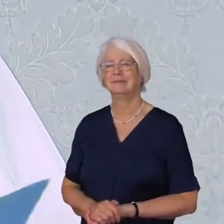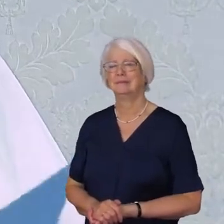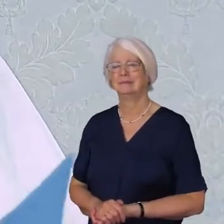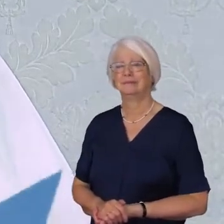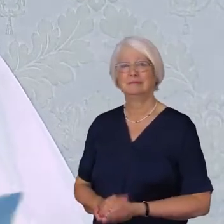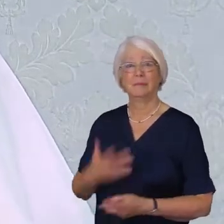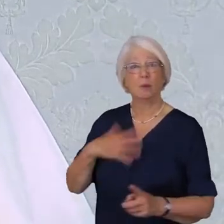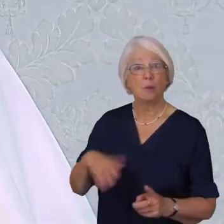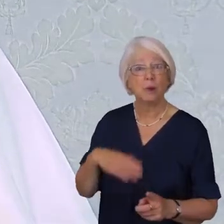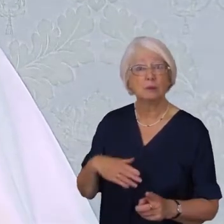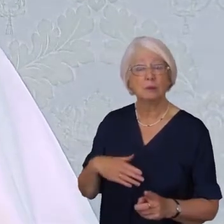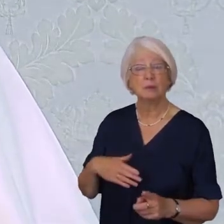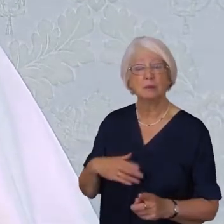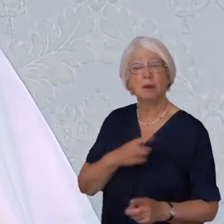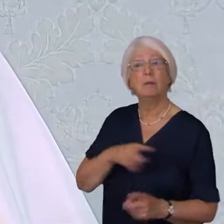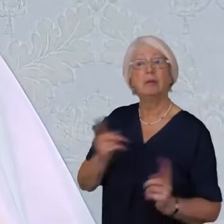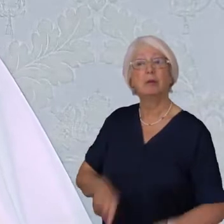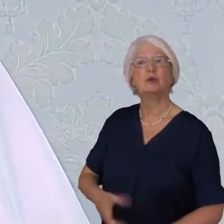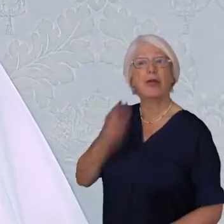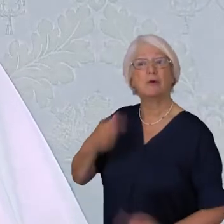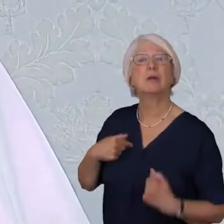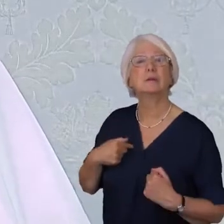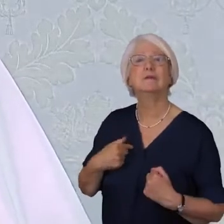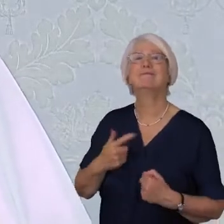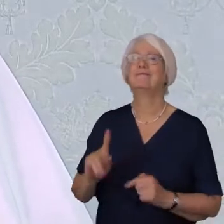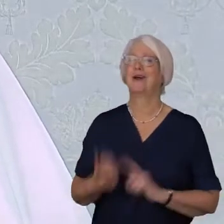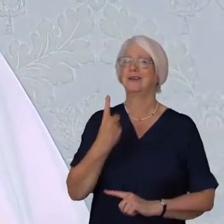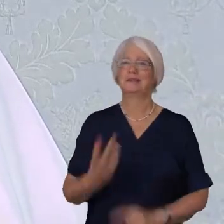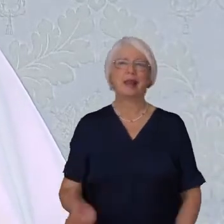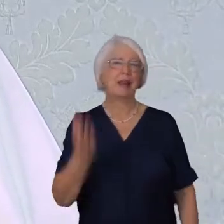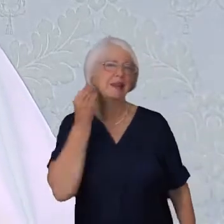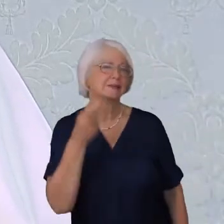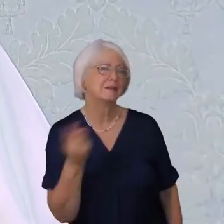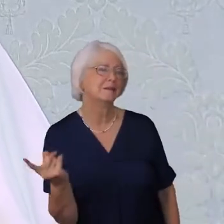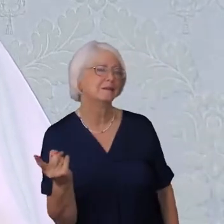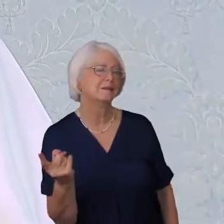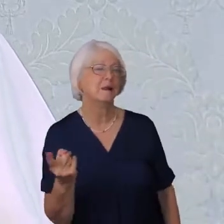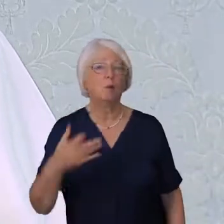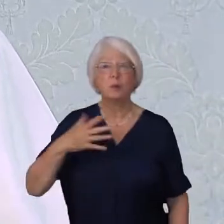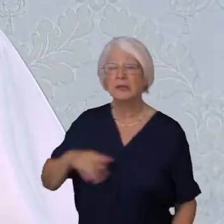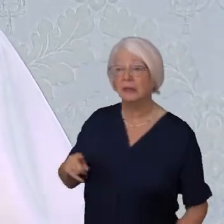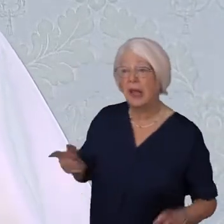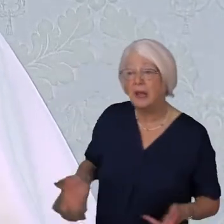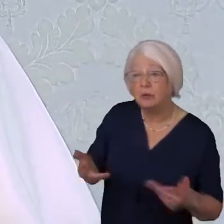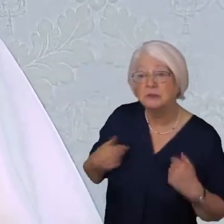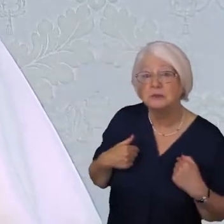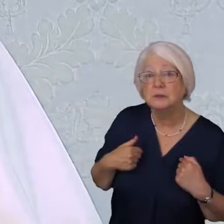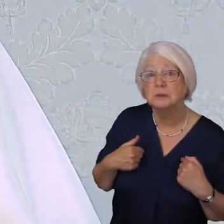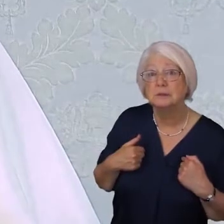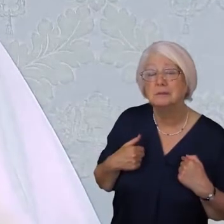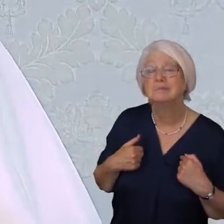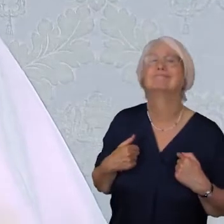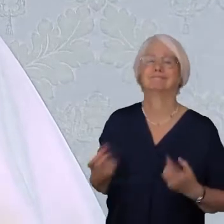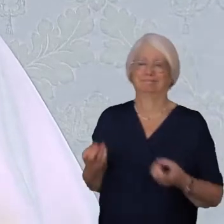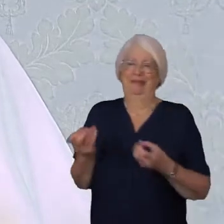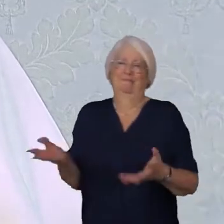Desideriamo essere ascoltati? Ascoltiamo. Abbiamo bisogno di incoraggiamento? Incoraggiamo.